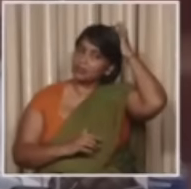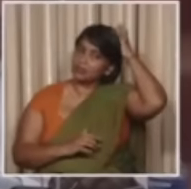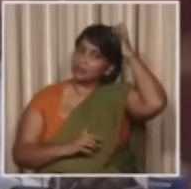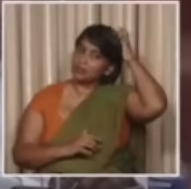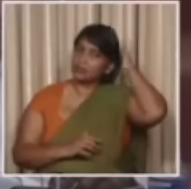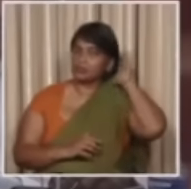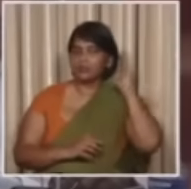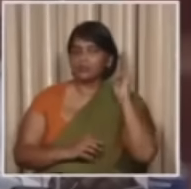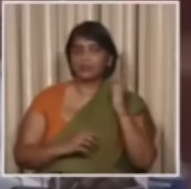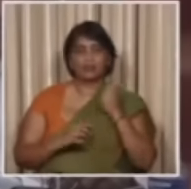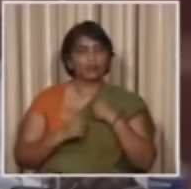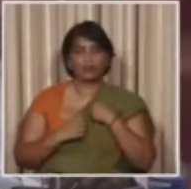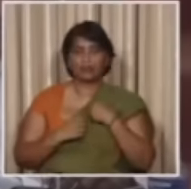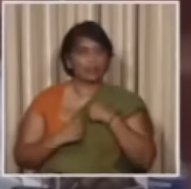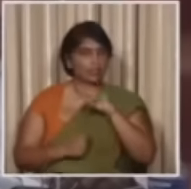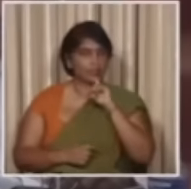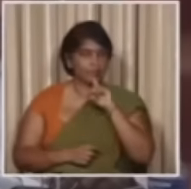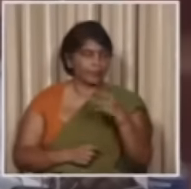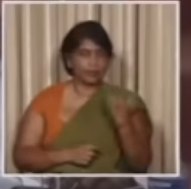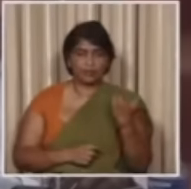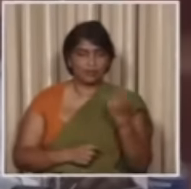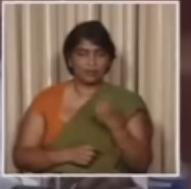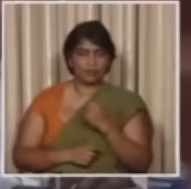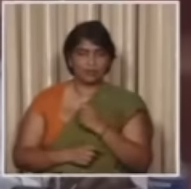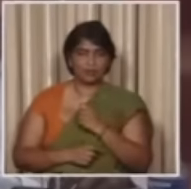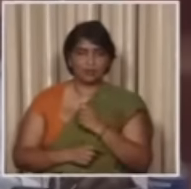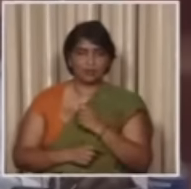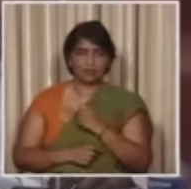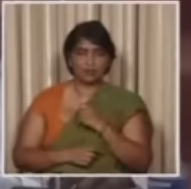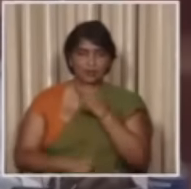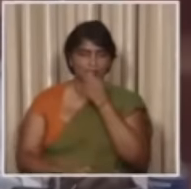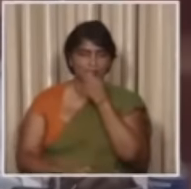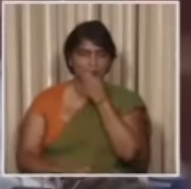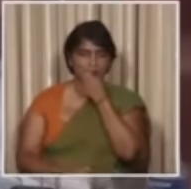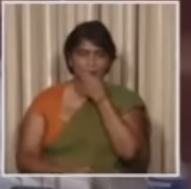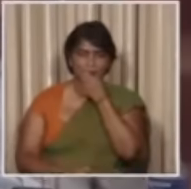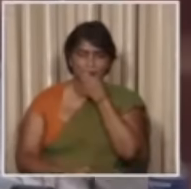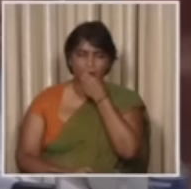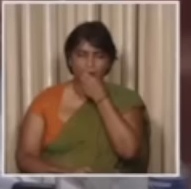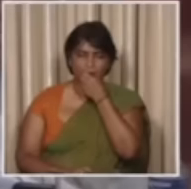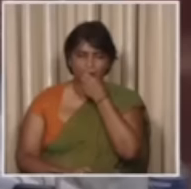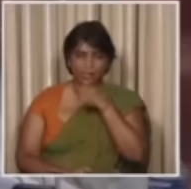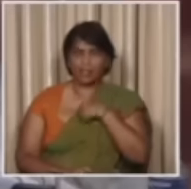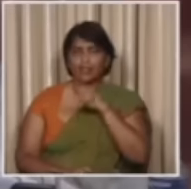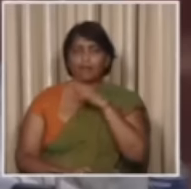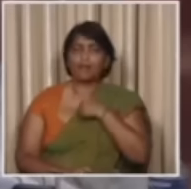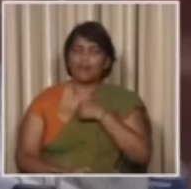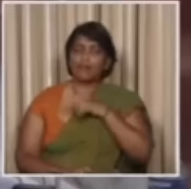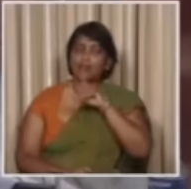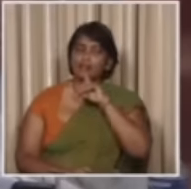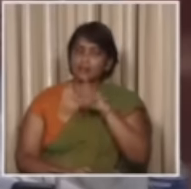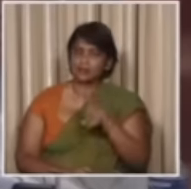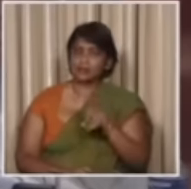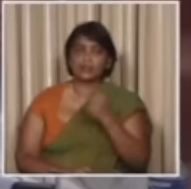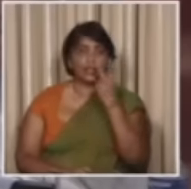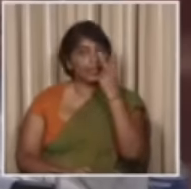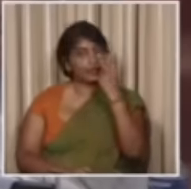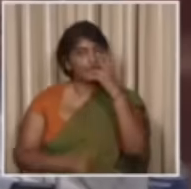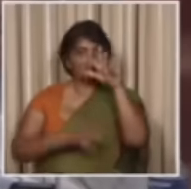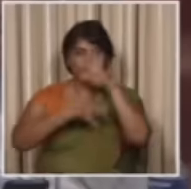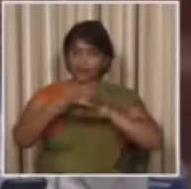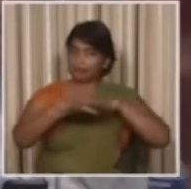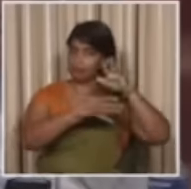උත්තරීතරයි. අපි කවදාකවත් කියන්නේ අපි මේ දඩු තීන්දුව දෙන්න කියලා. මං එදා කිව්වේ දෙද්දෙක් ලියලා